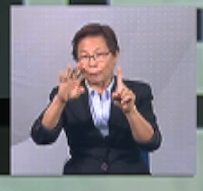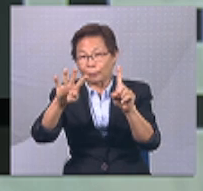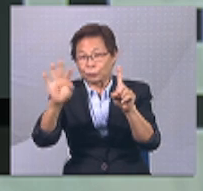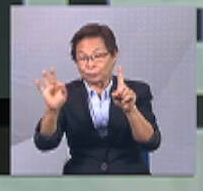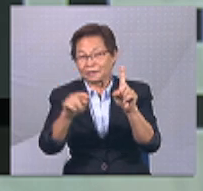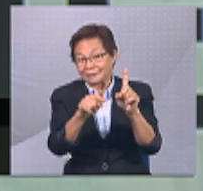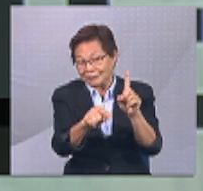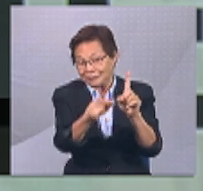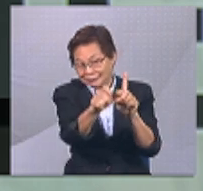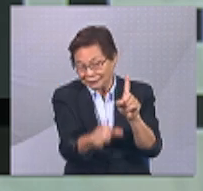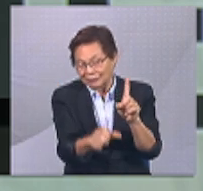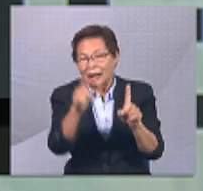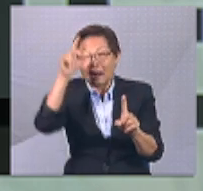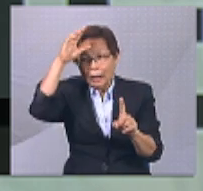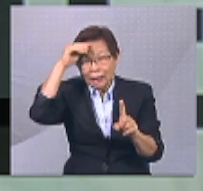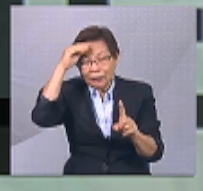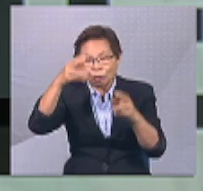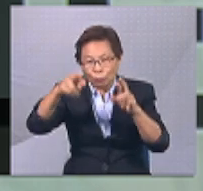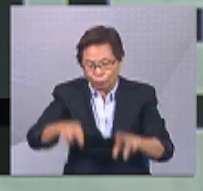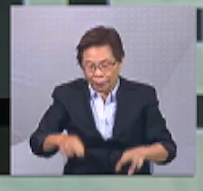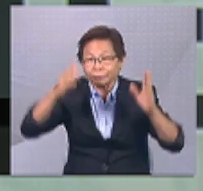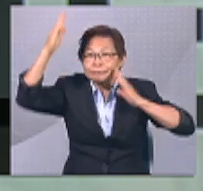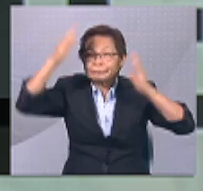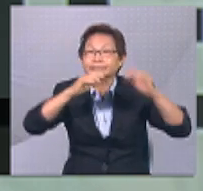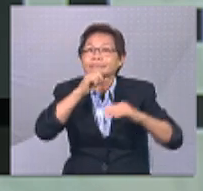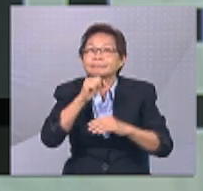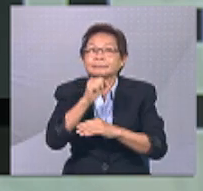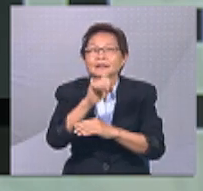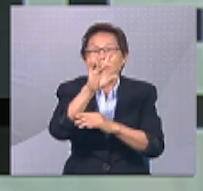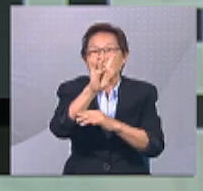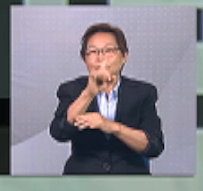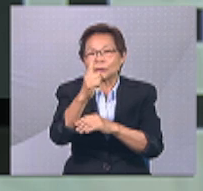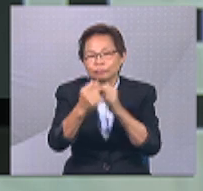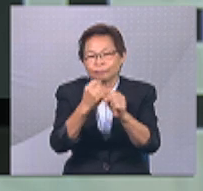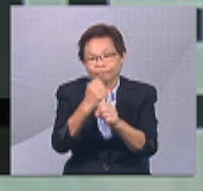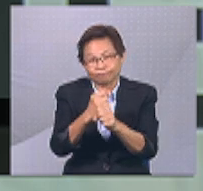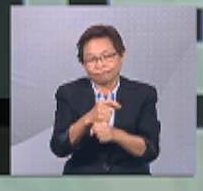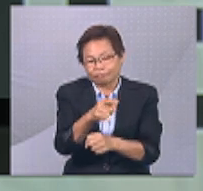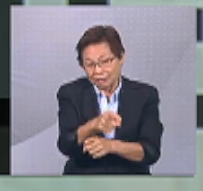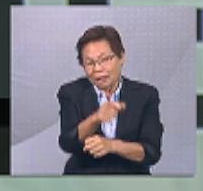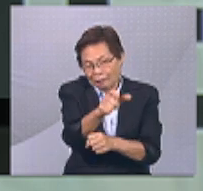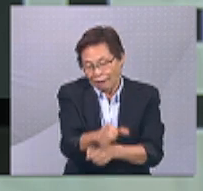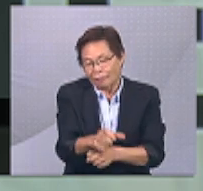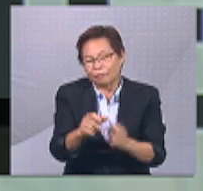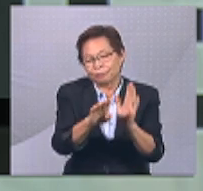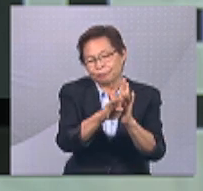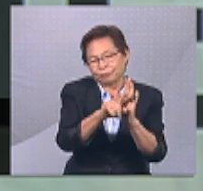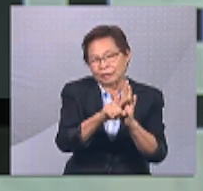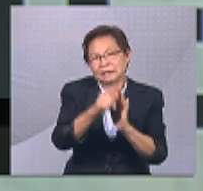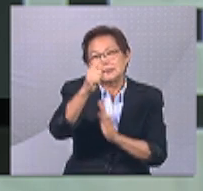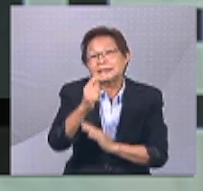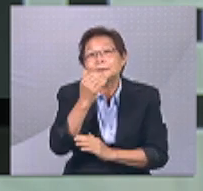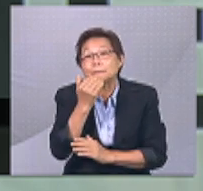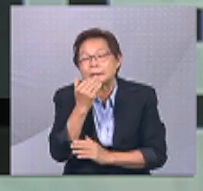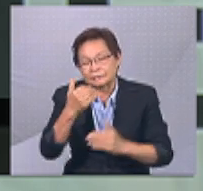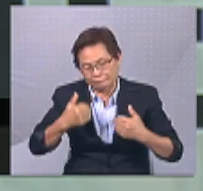1,649, merupakan lelaki warga negara Malaysia berumur 81 tahun dan mempunyai latar belakang penyakit kencing